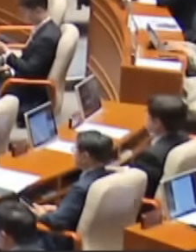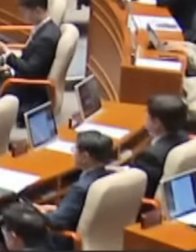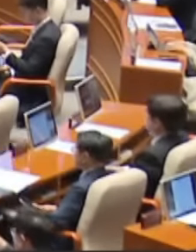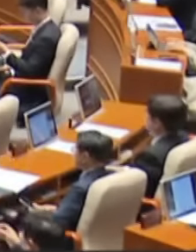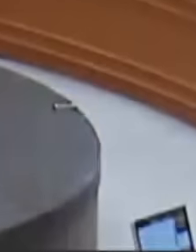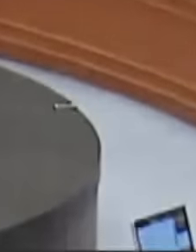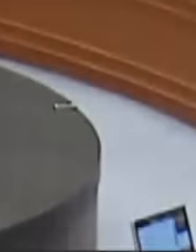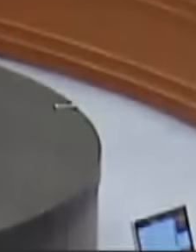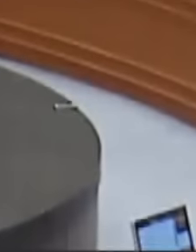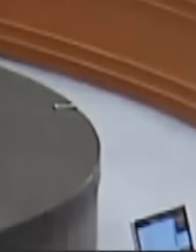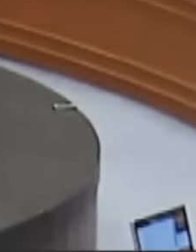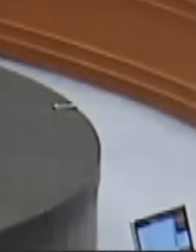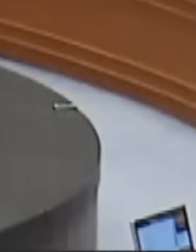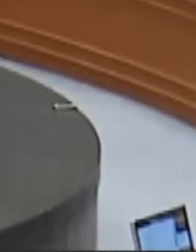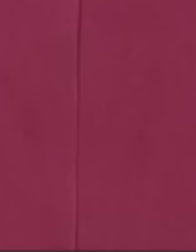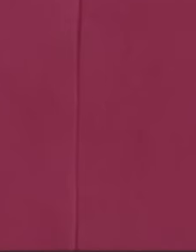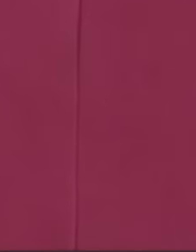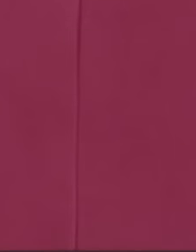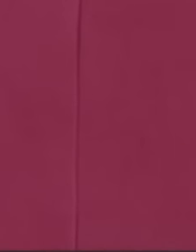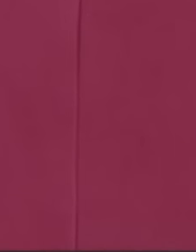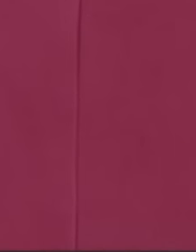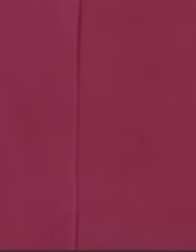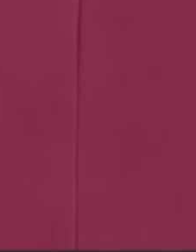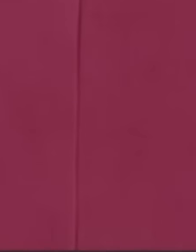하세요 다셨어요 시작하겠습니다